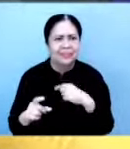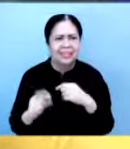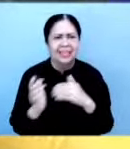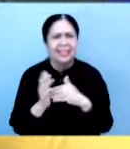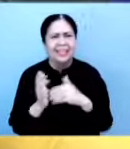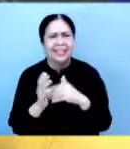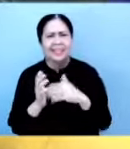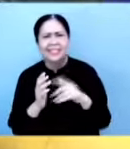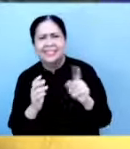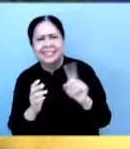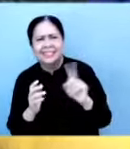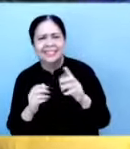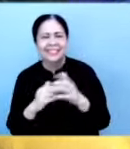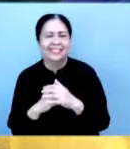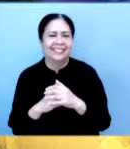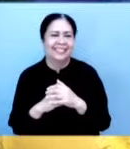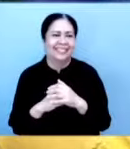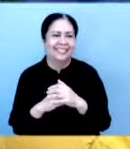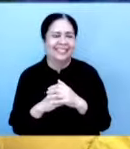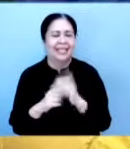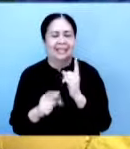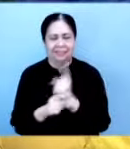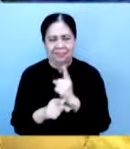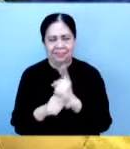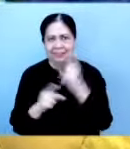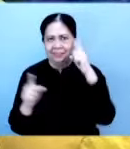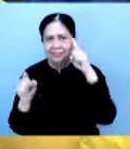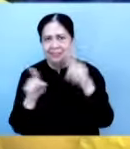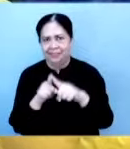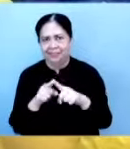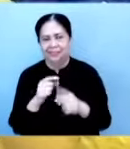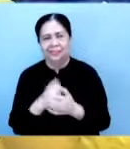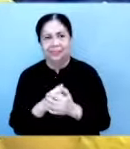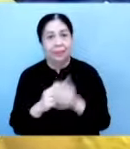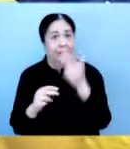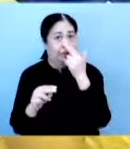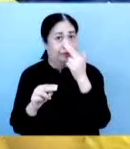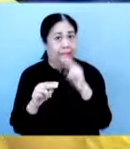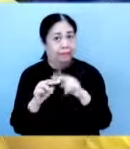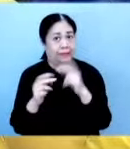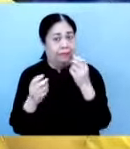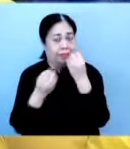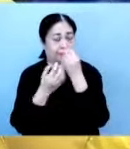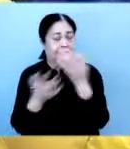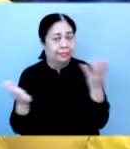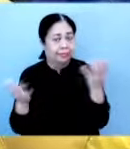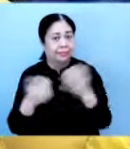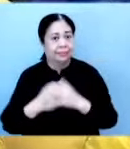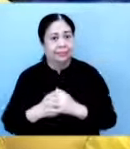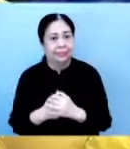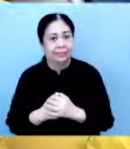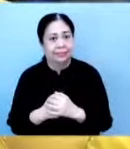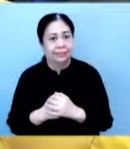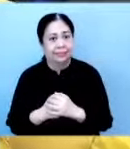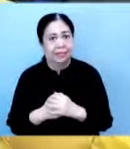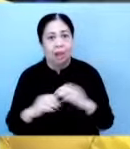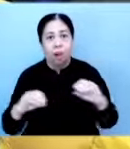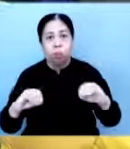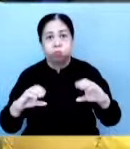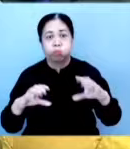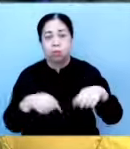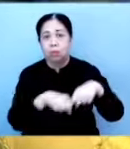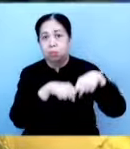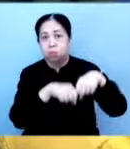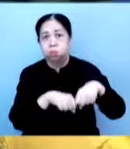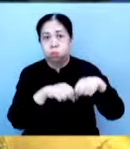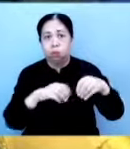Ah pero hindi pero tama green naman ako diyan at fun fact lang Actually para sa ating mga kapatid no Itong mga inflatable na